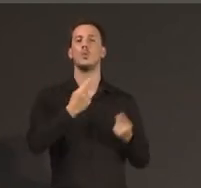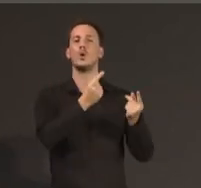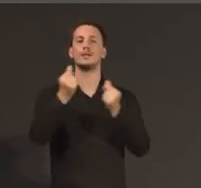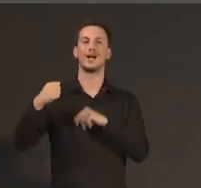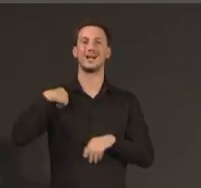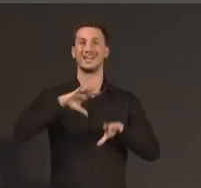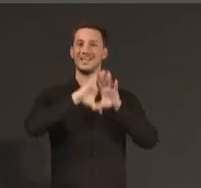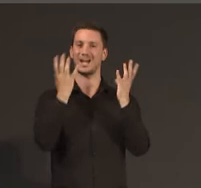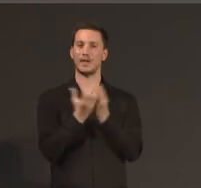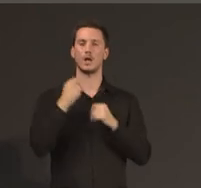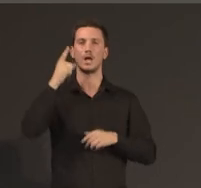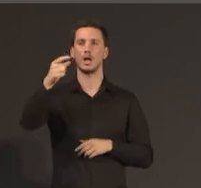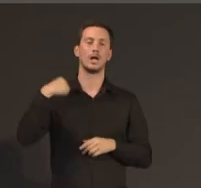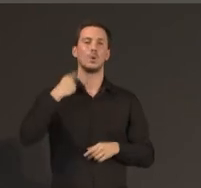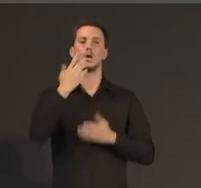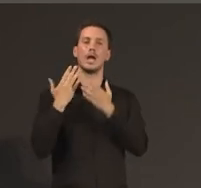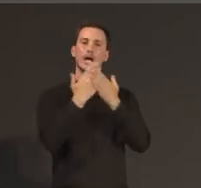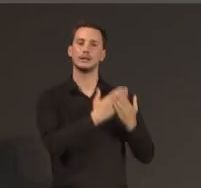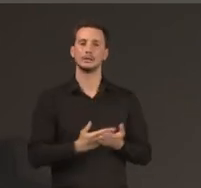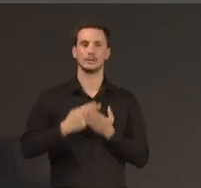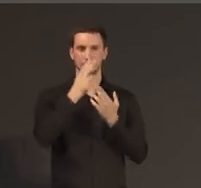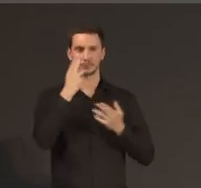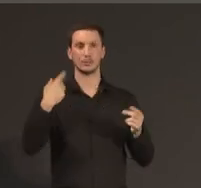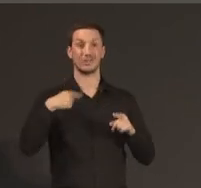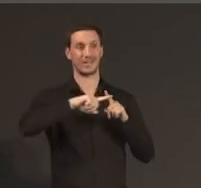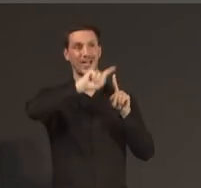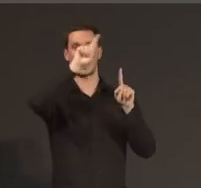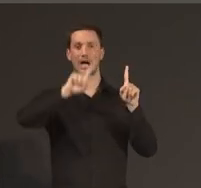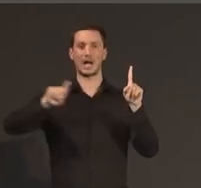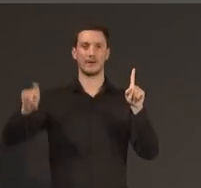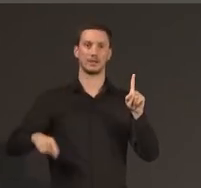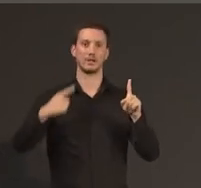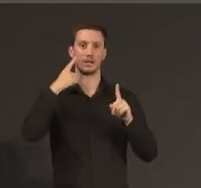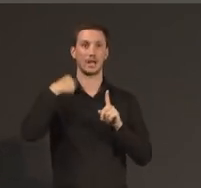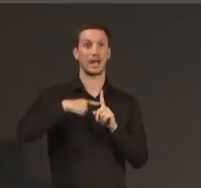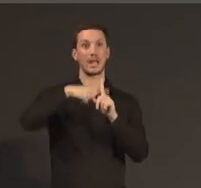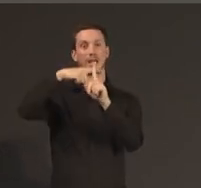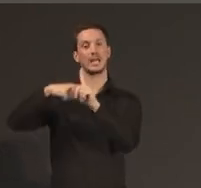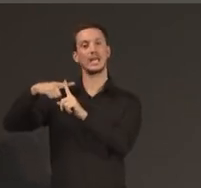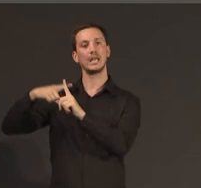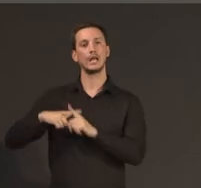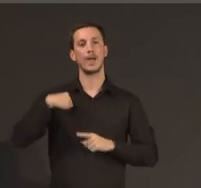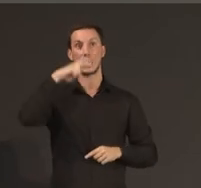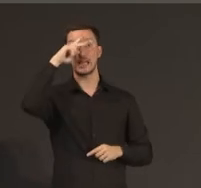publica periòdicament un estudi en el que hi ha una gràfica sobre el nivell d'incertesa que es pot